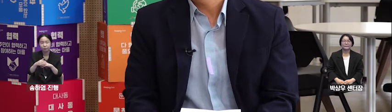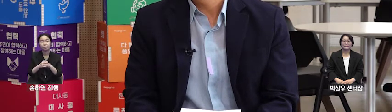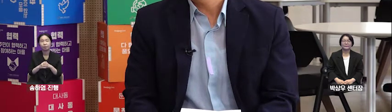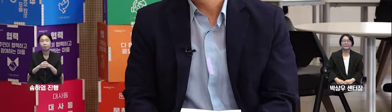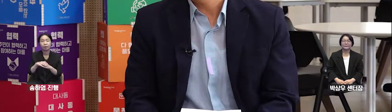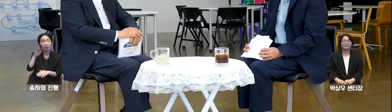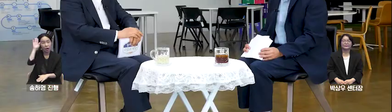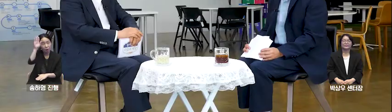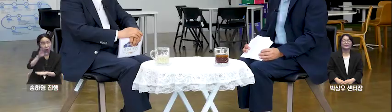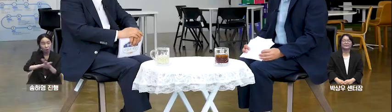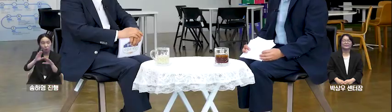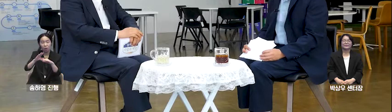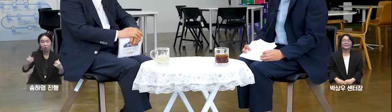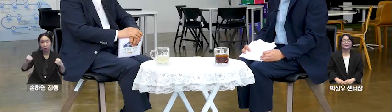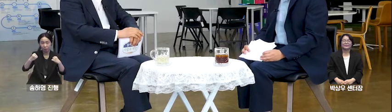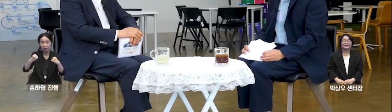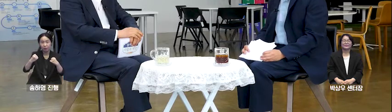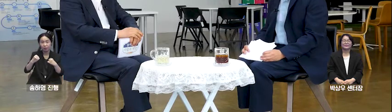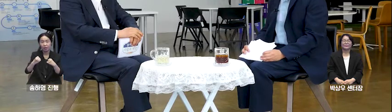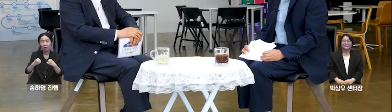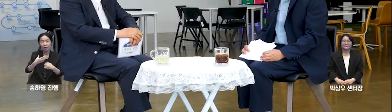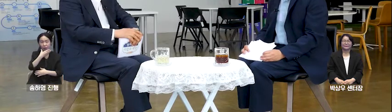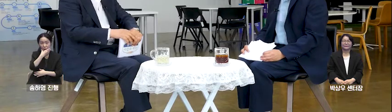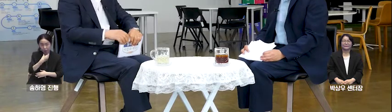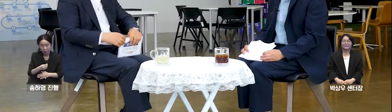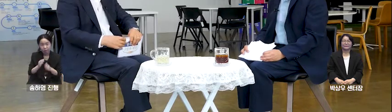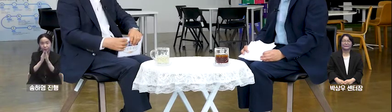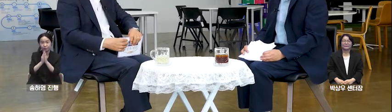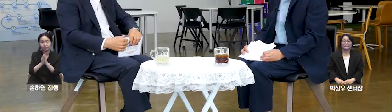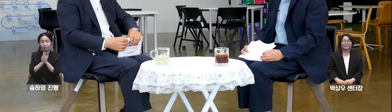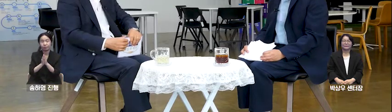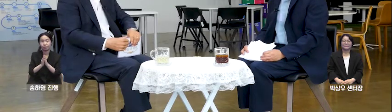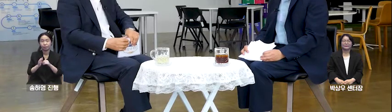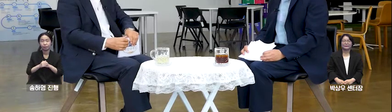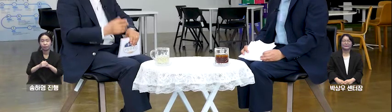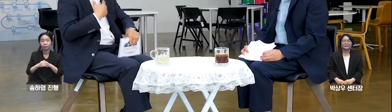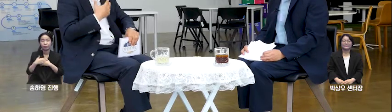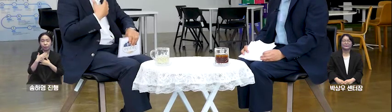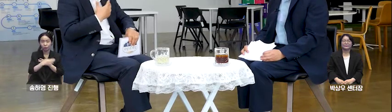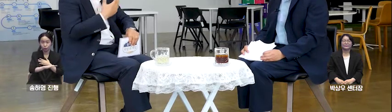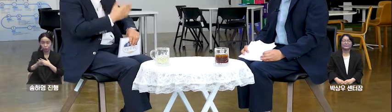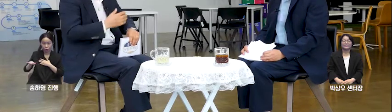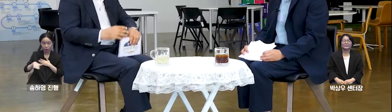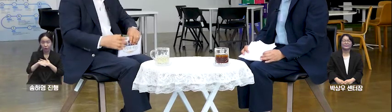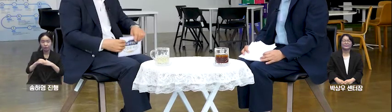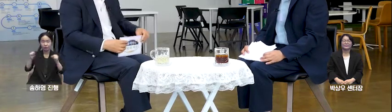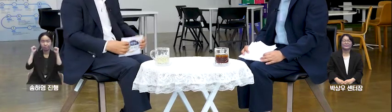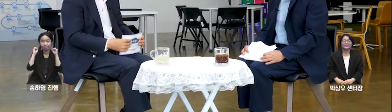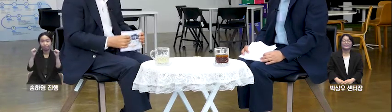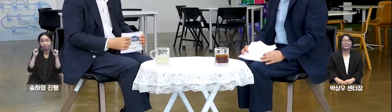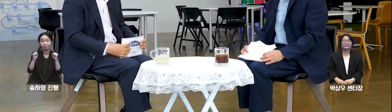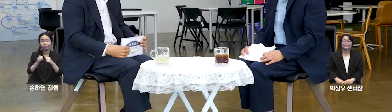드립니다. 앞으로 늘 건강하시고 또 행복하시길 빌겠습니다. 저희도